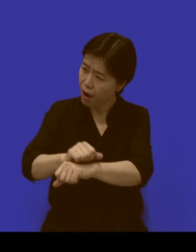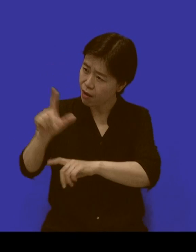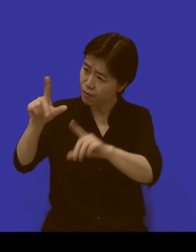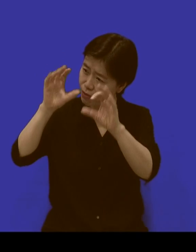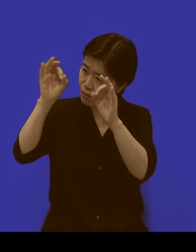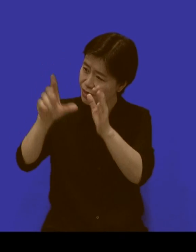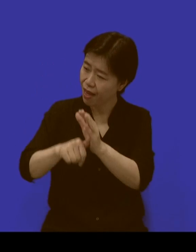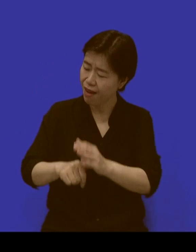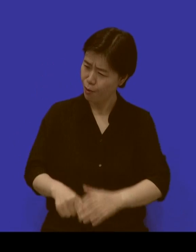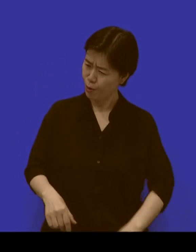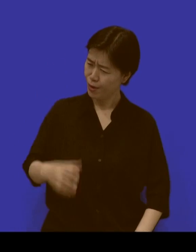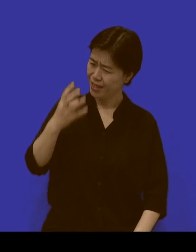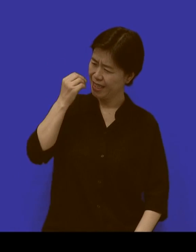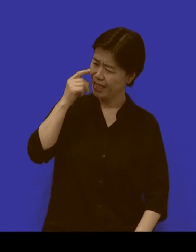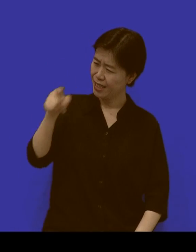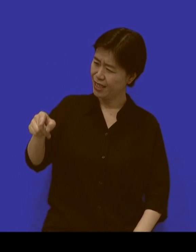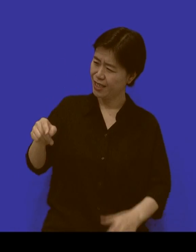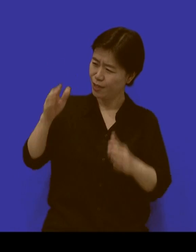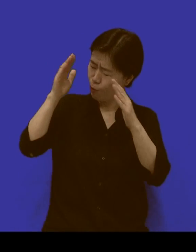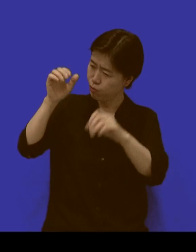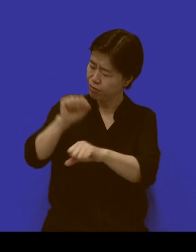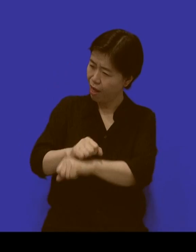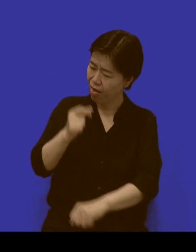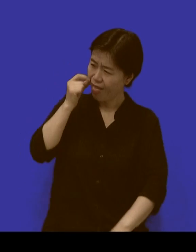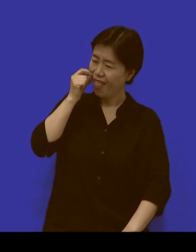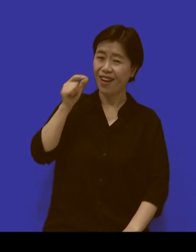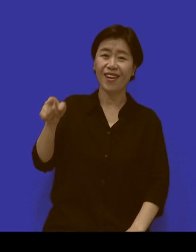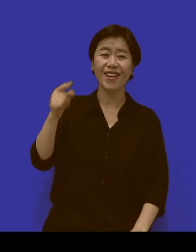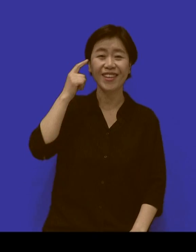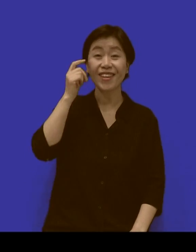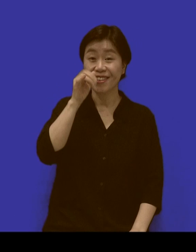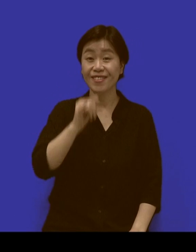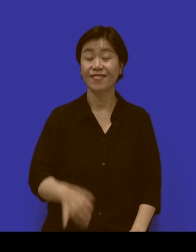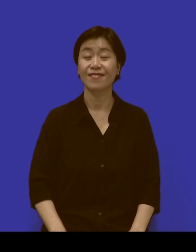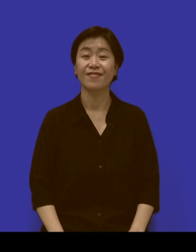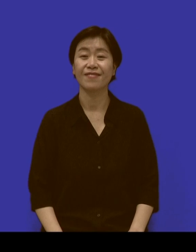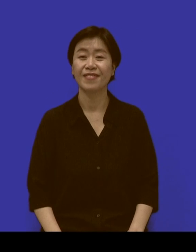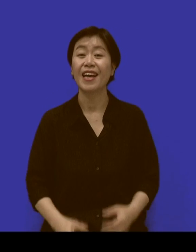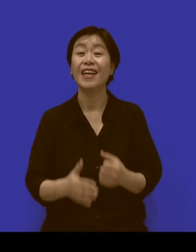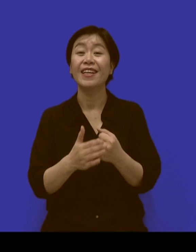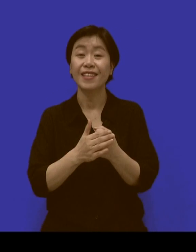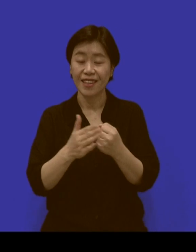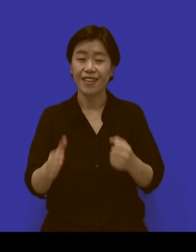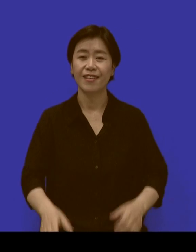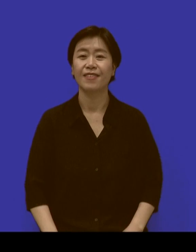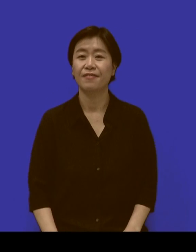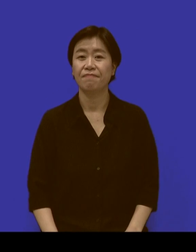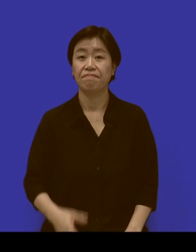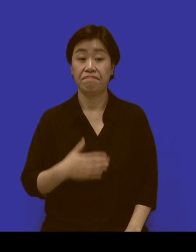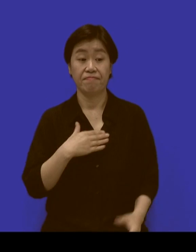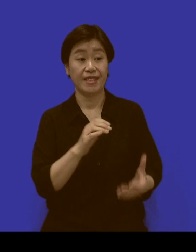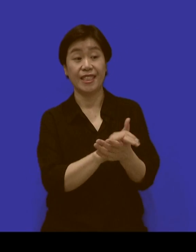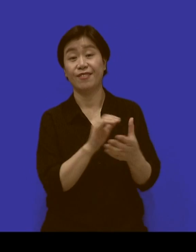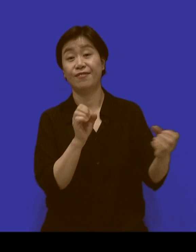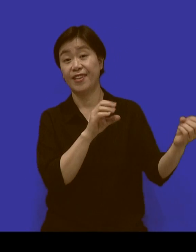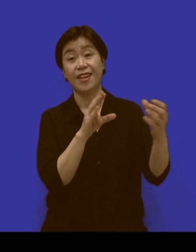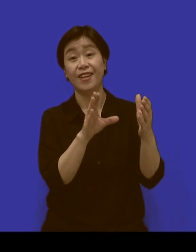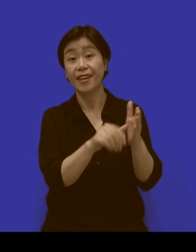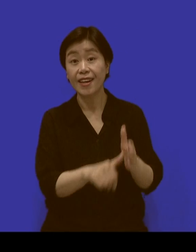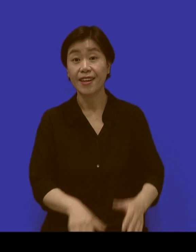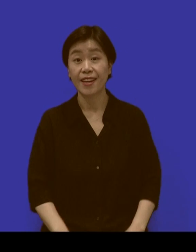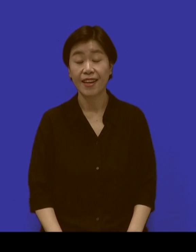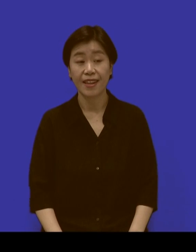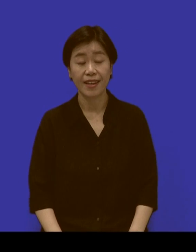비슷하게 공감력이 없는 게 아닌가. 그리고요? 네. 그래서 그 당시에는 친구들과 대화를 하다가도 친구들이